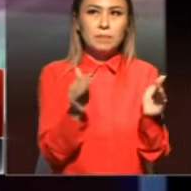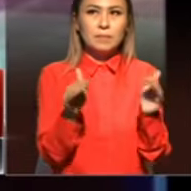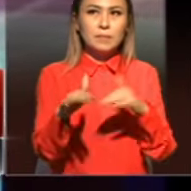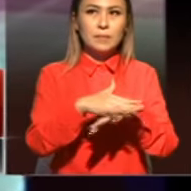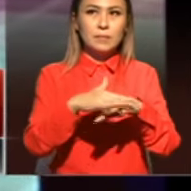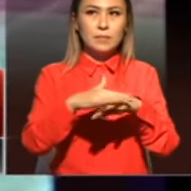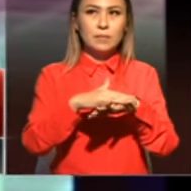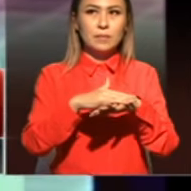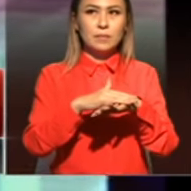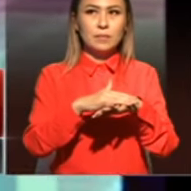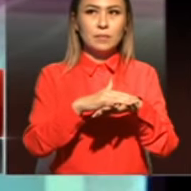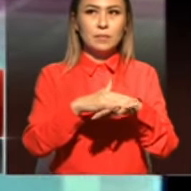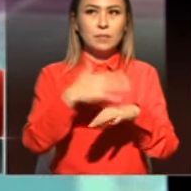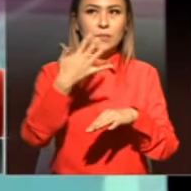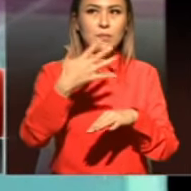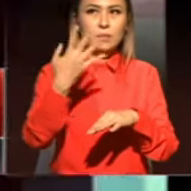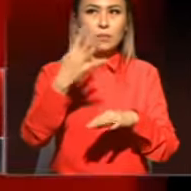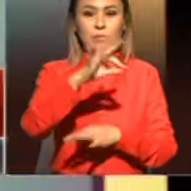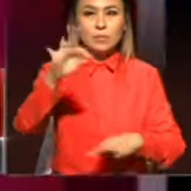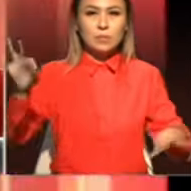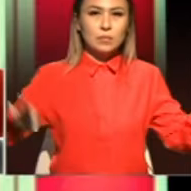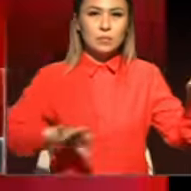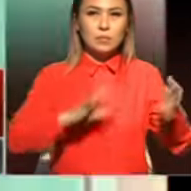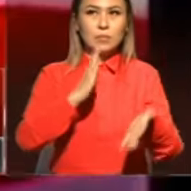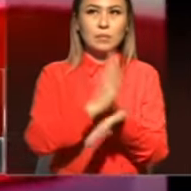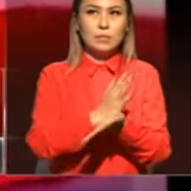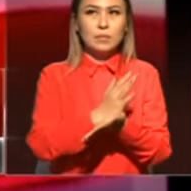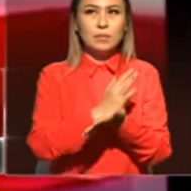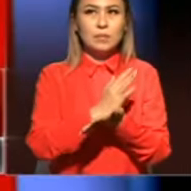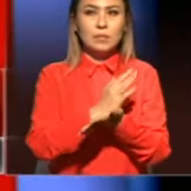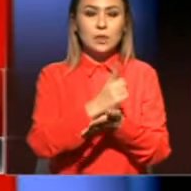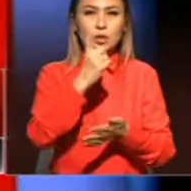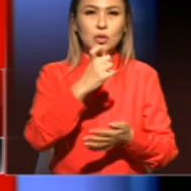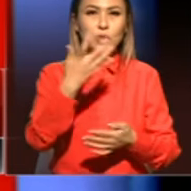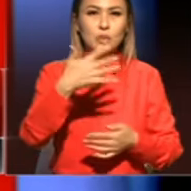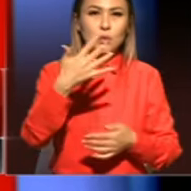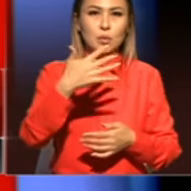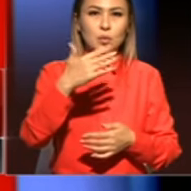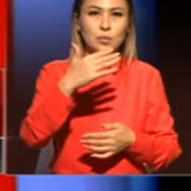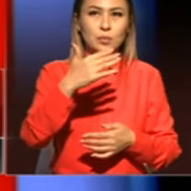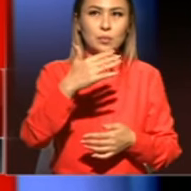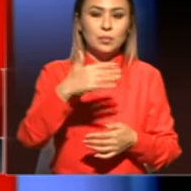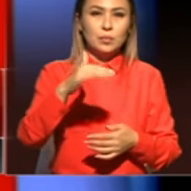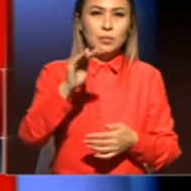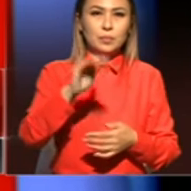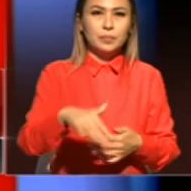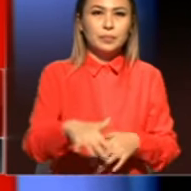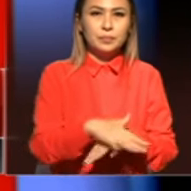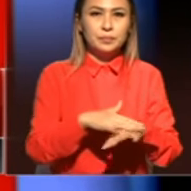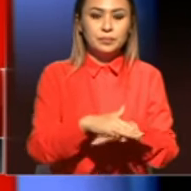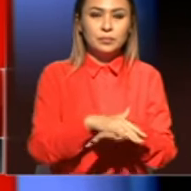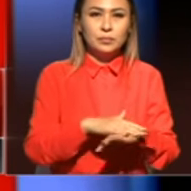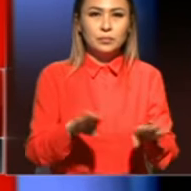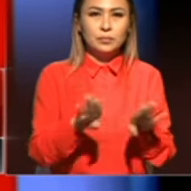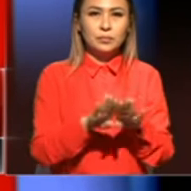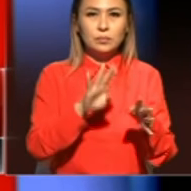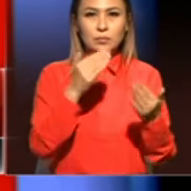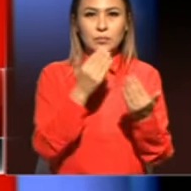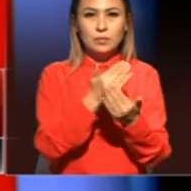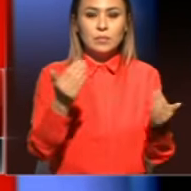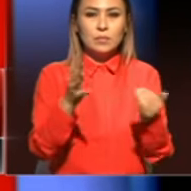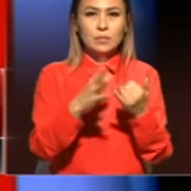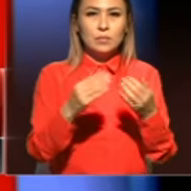54 шақырыммен. Бермуд аралы, Вирген аралдар 100 мың не тұратын, халық тұратын ел. Былай қарайтын болсаң, ол жердің бізге